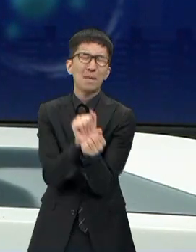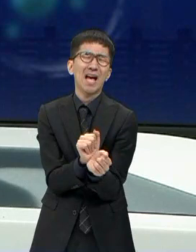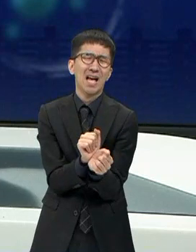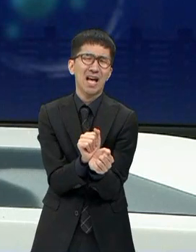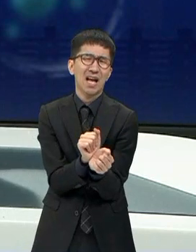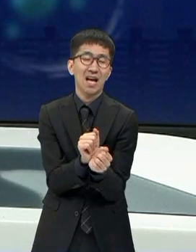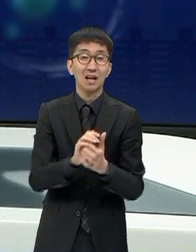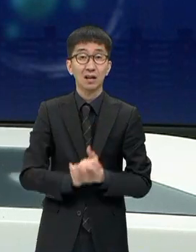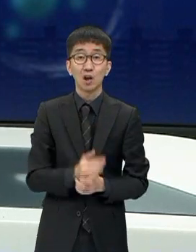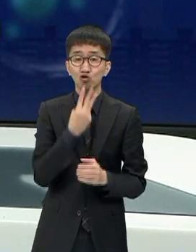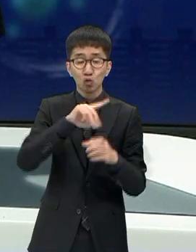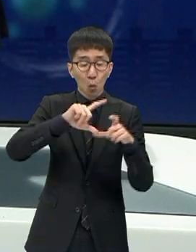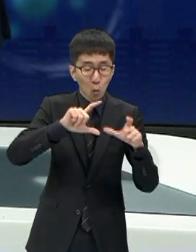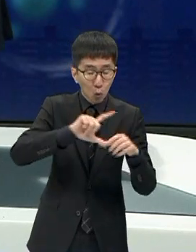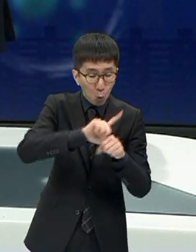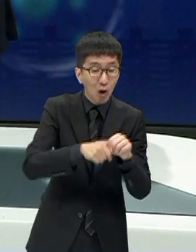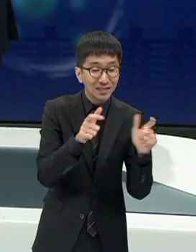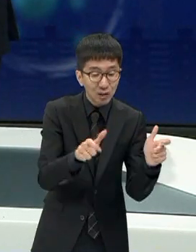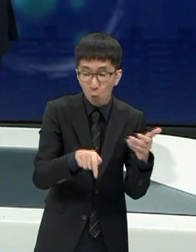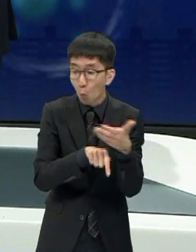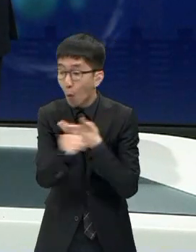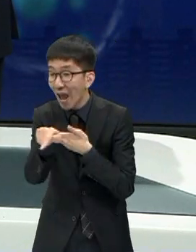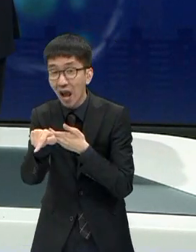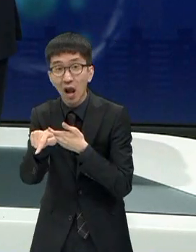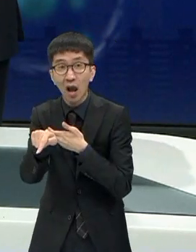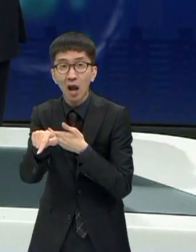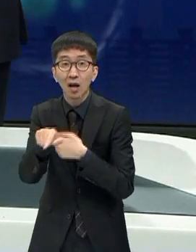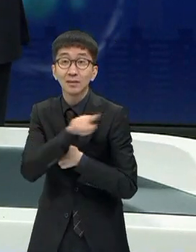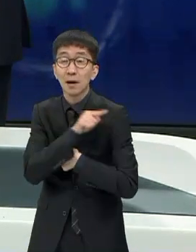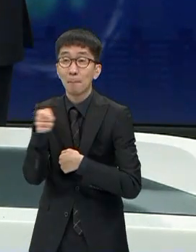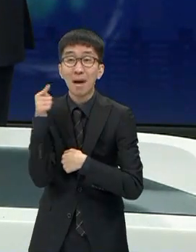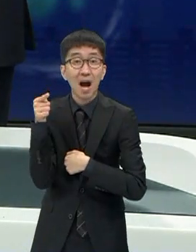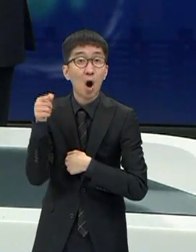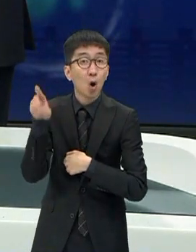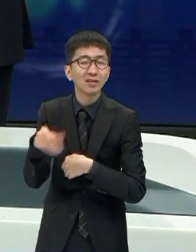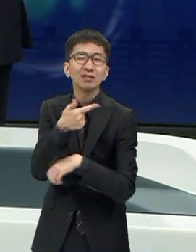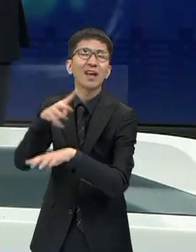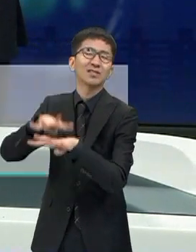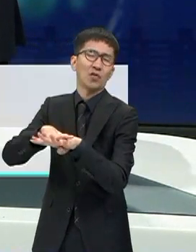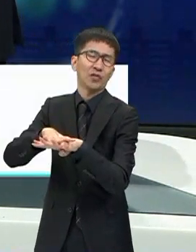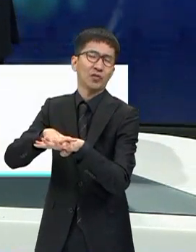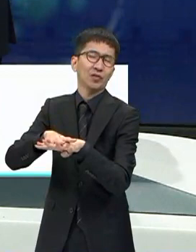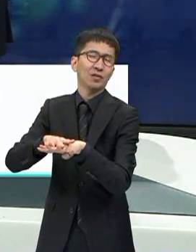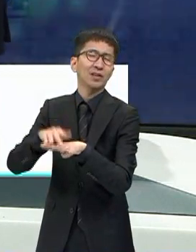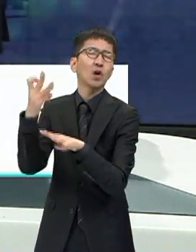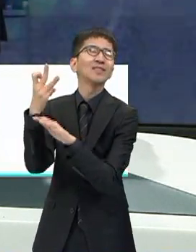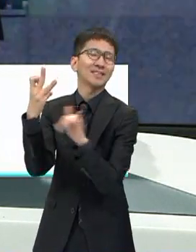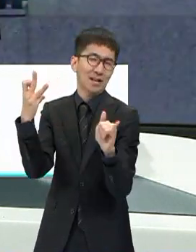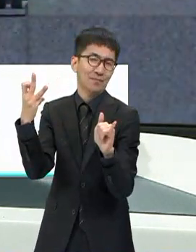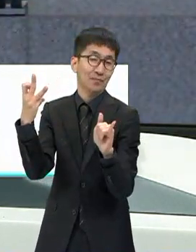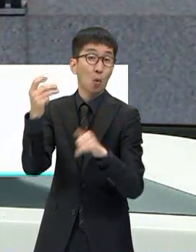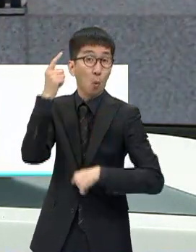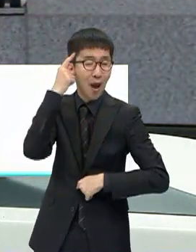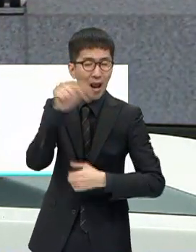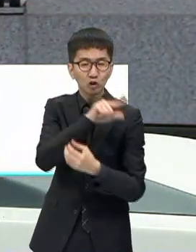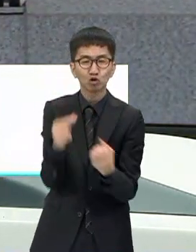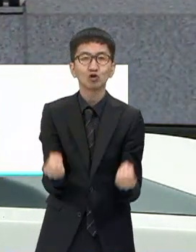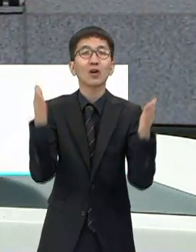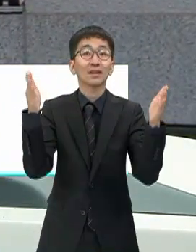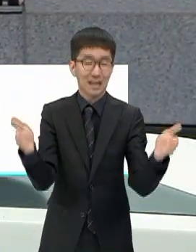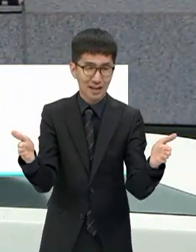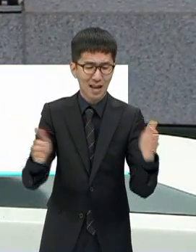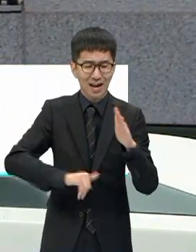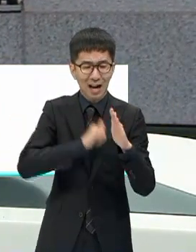환자입니다 수도권 을 빼고는 대전이 13명으로 가장 많았는데 추석연휴때 가족끼리 뭐 엮다 가